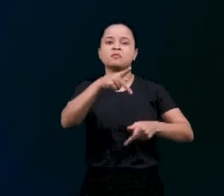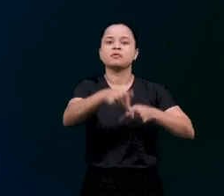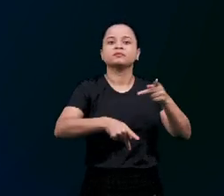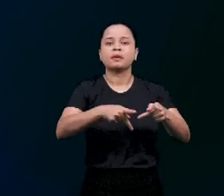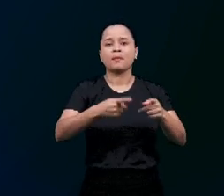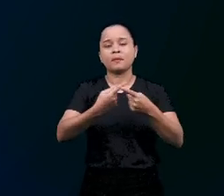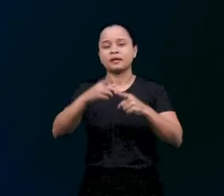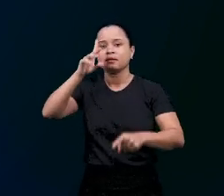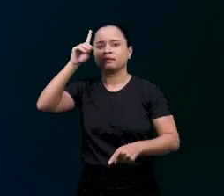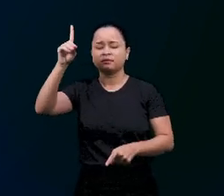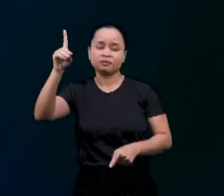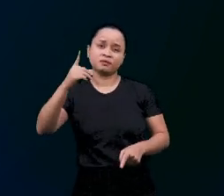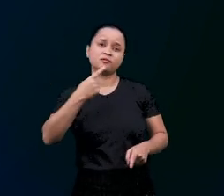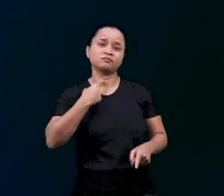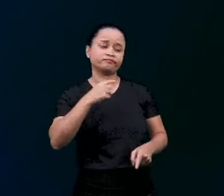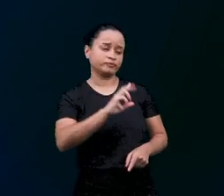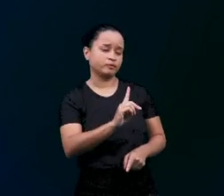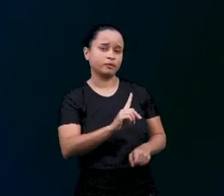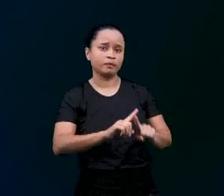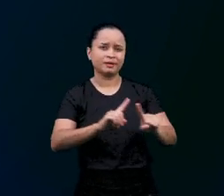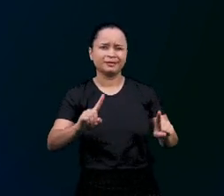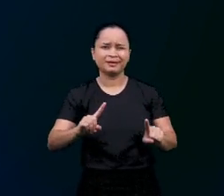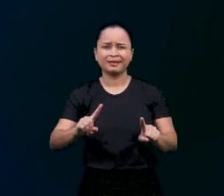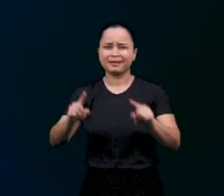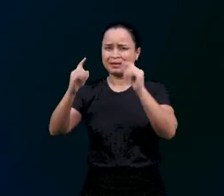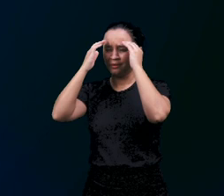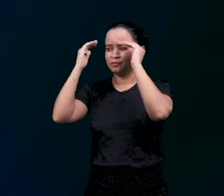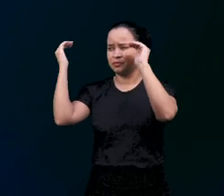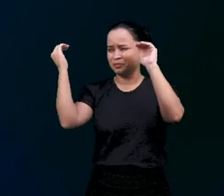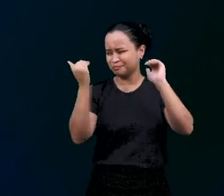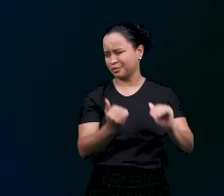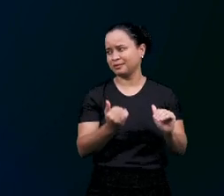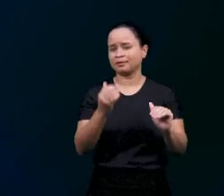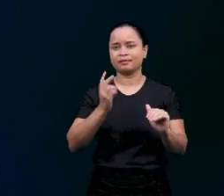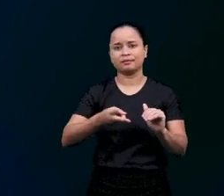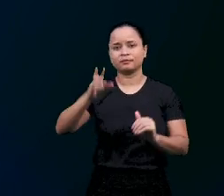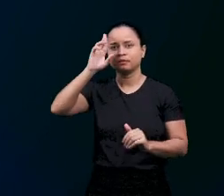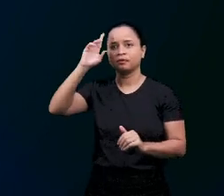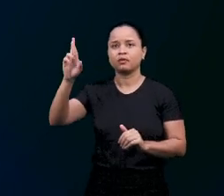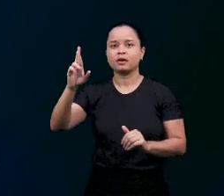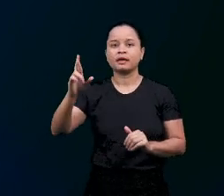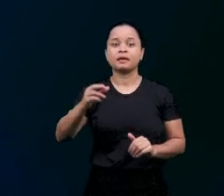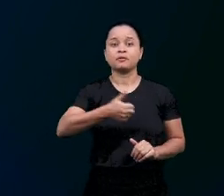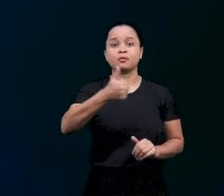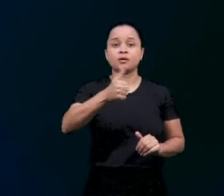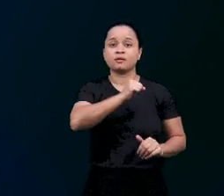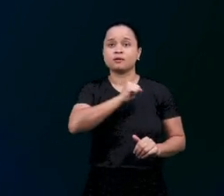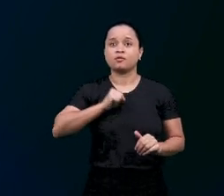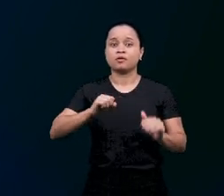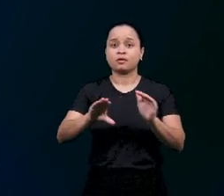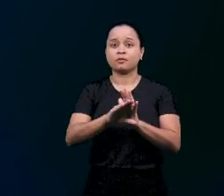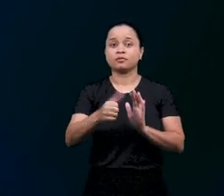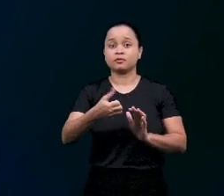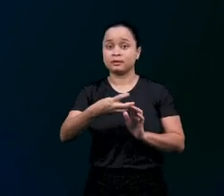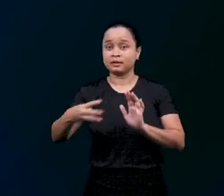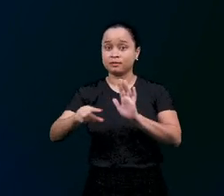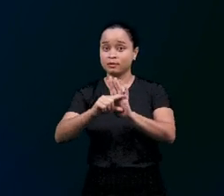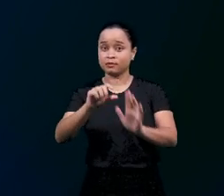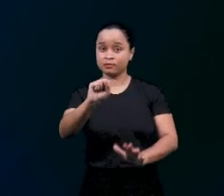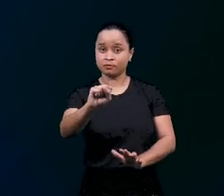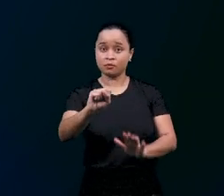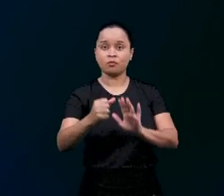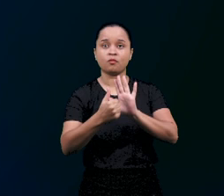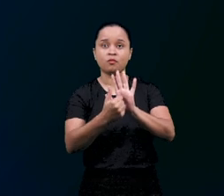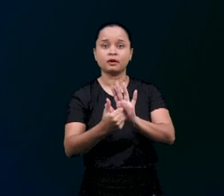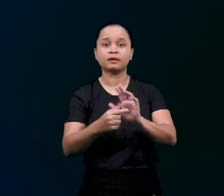roi désobéissant à Dieu, comme nous pouvons voir en 1 Samuel 13, 8. Et en 1 Samuel